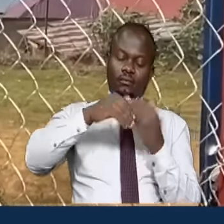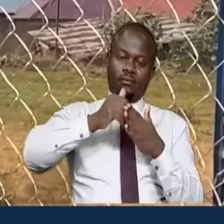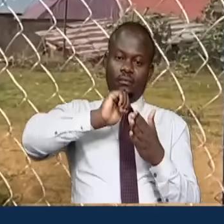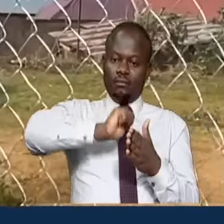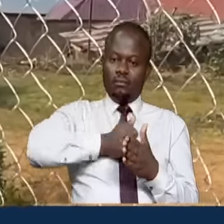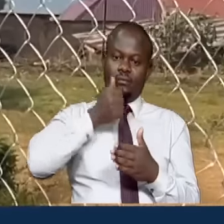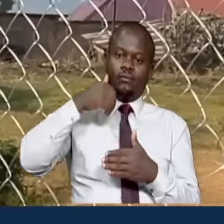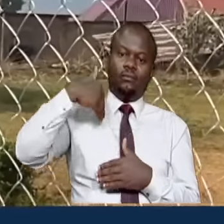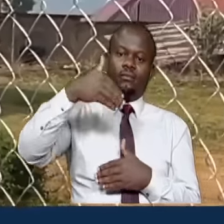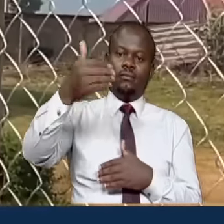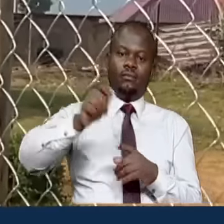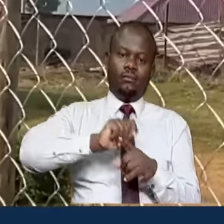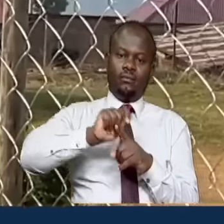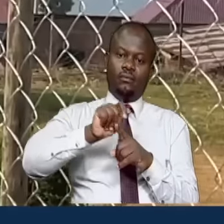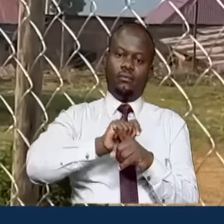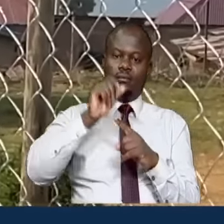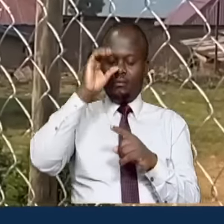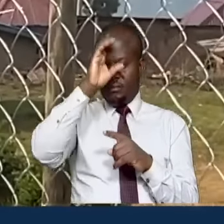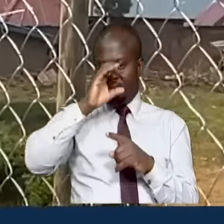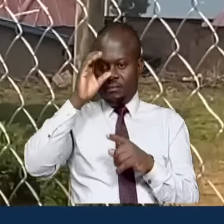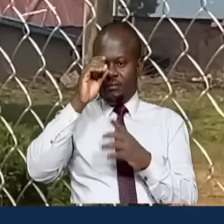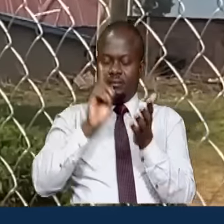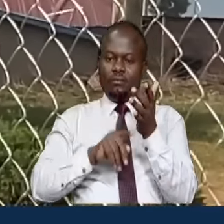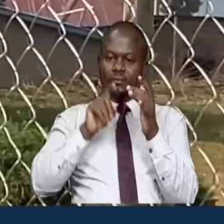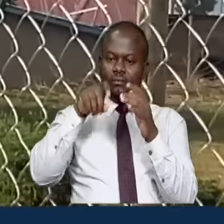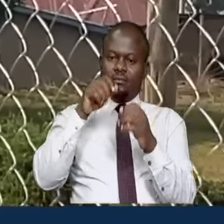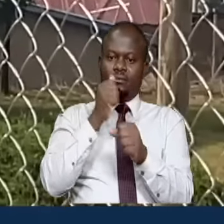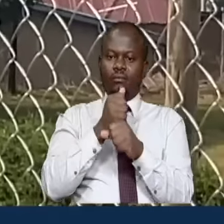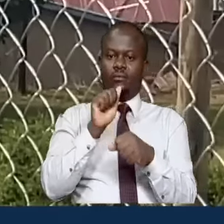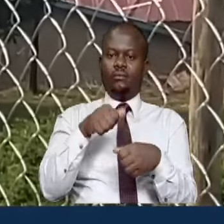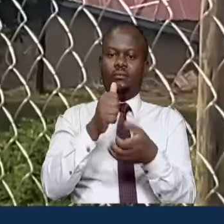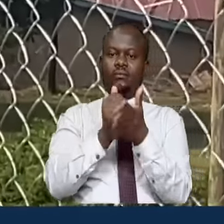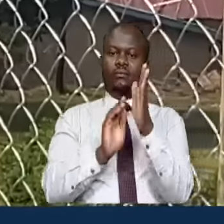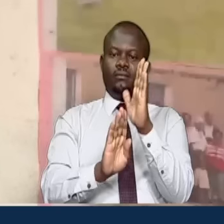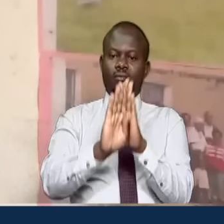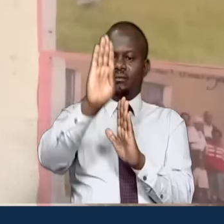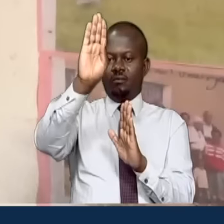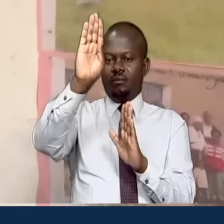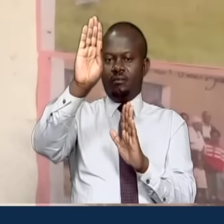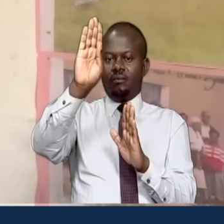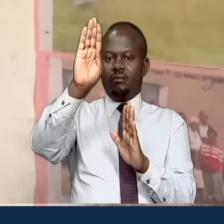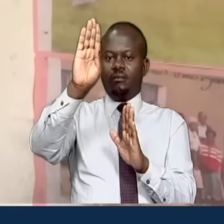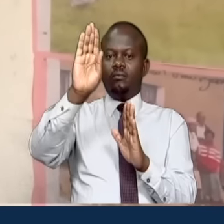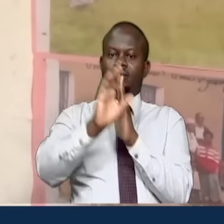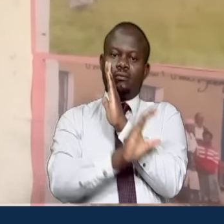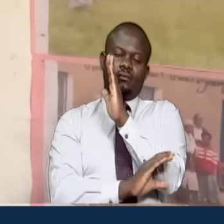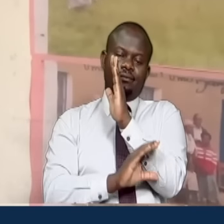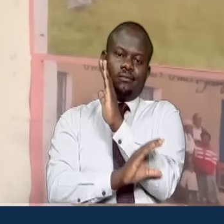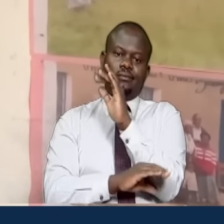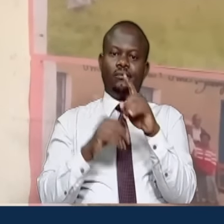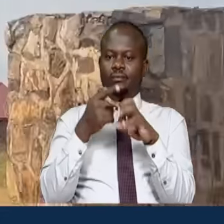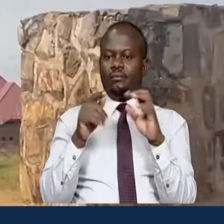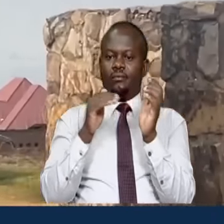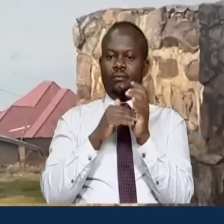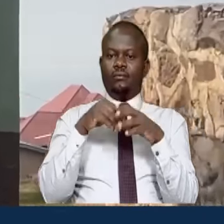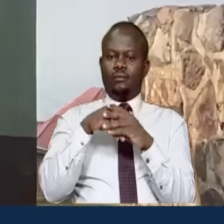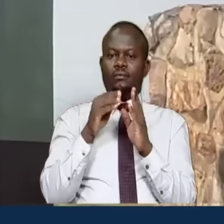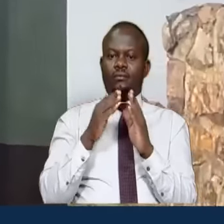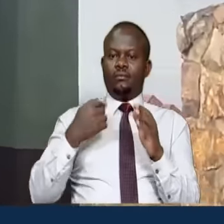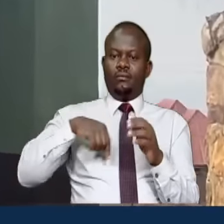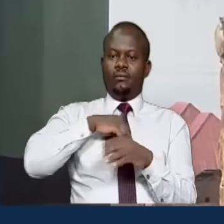ahora adutoza, tugashaka icyo tugomba gukora cyateza imbere igihugu ndetse no mu mudugudu